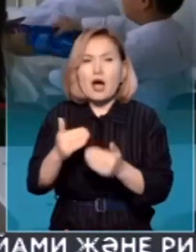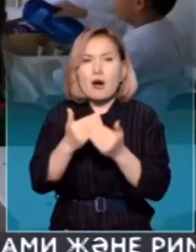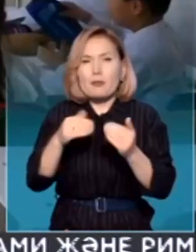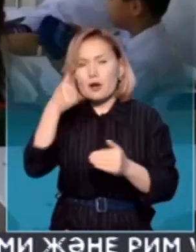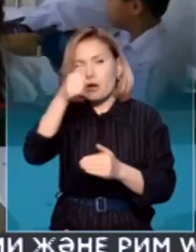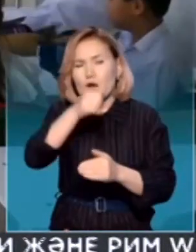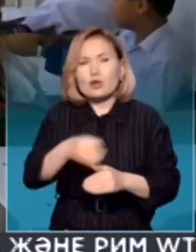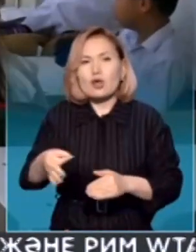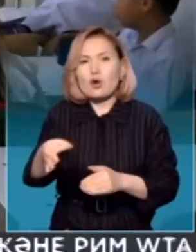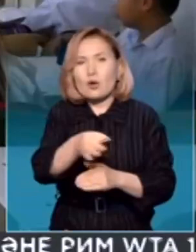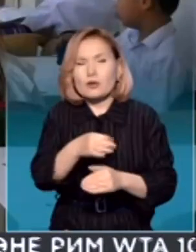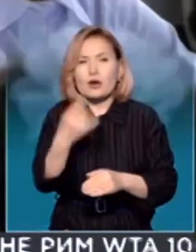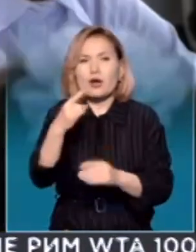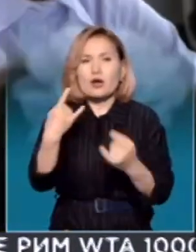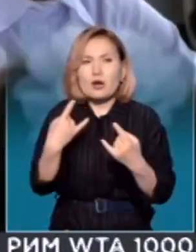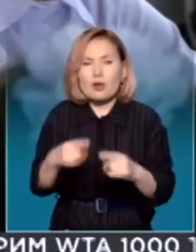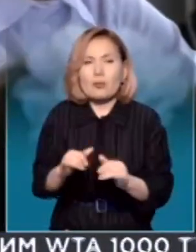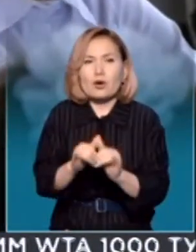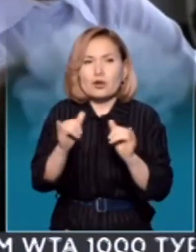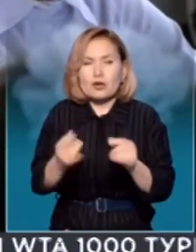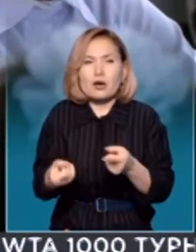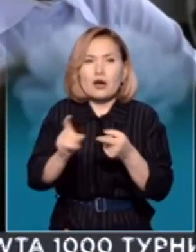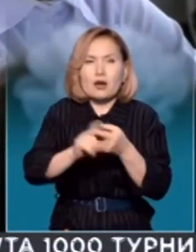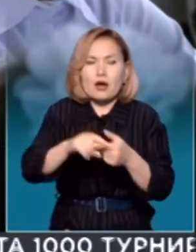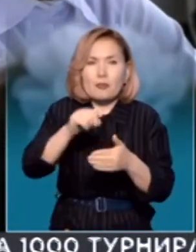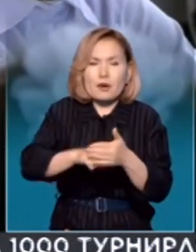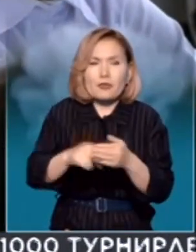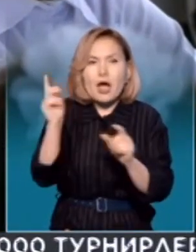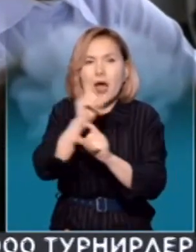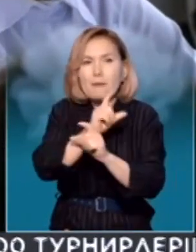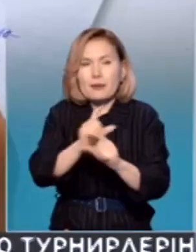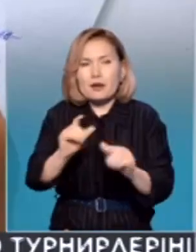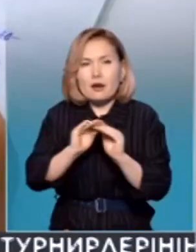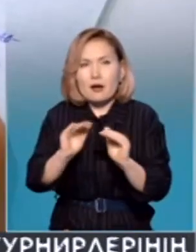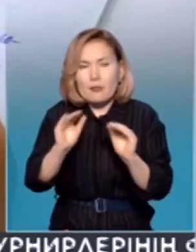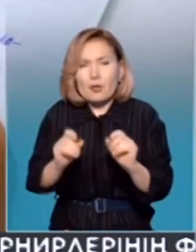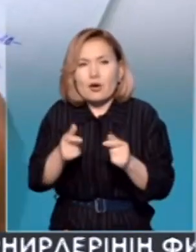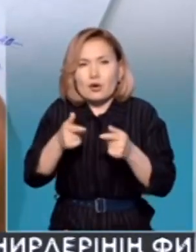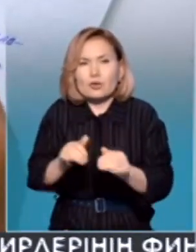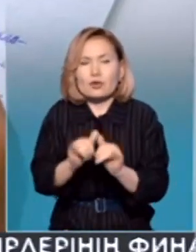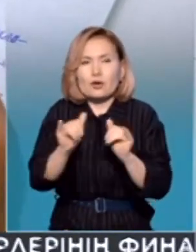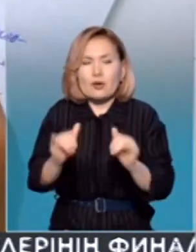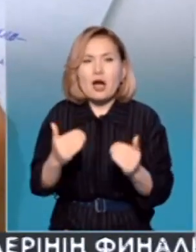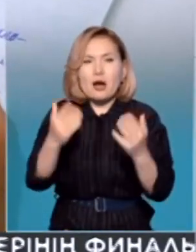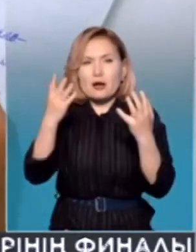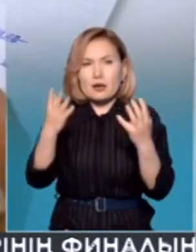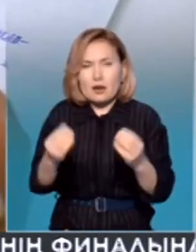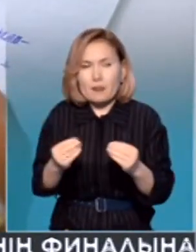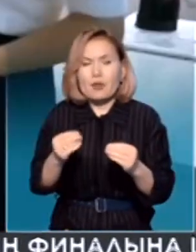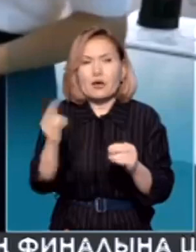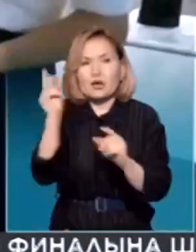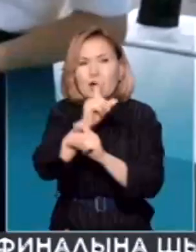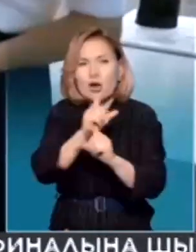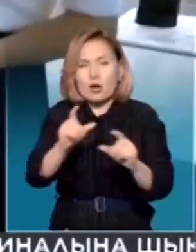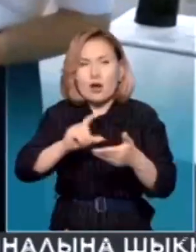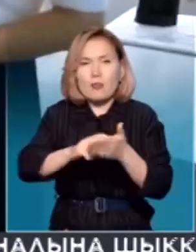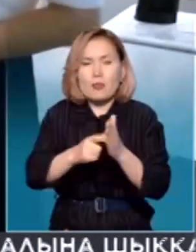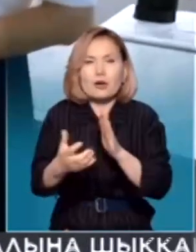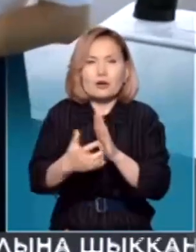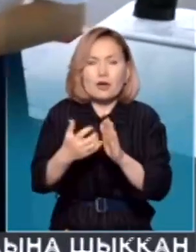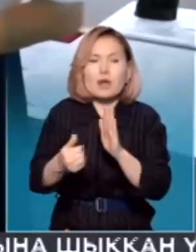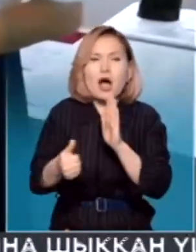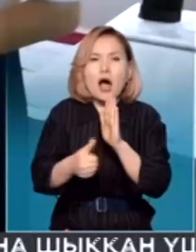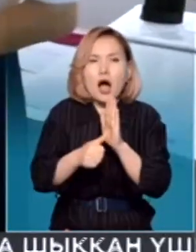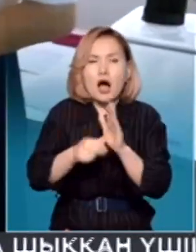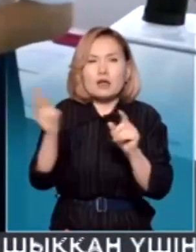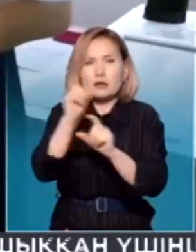жылдары облыста демографиялық өсім жоғары болғандықтан мектепке баратын бала саны да күрт артты. Қазір таңда сынып жетіспеушілігінен 6 білім ордасы